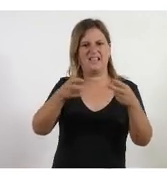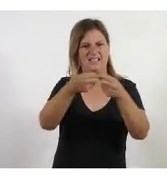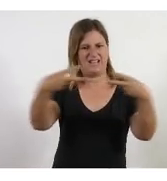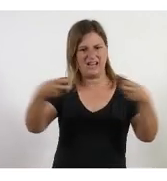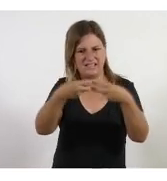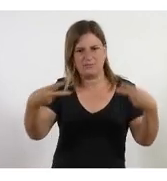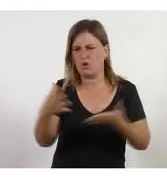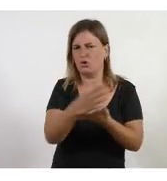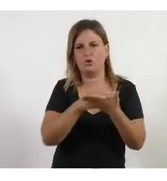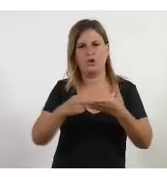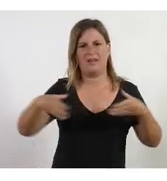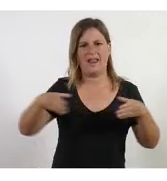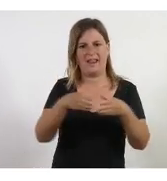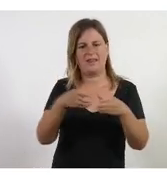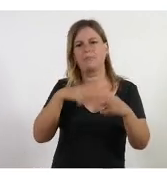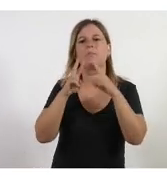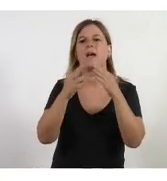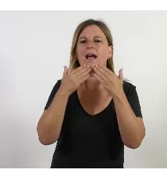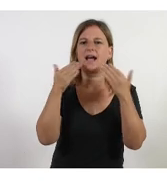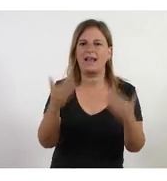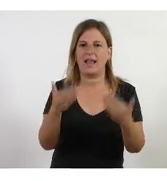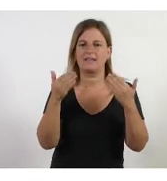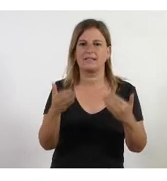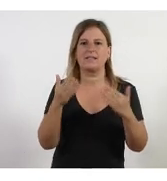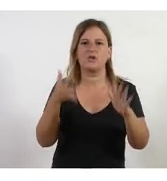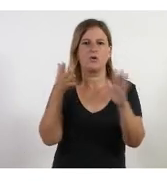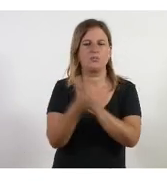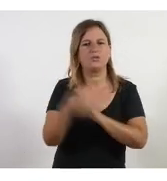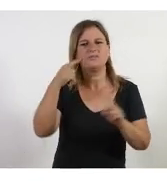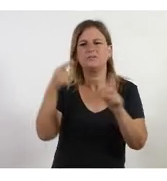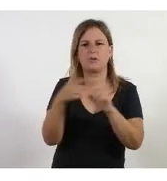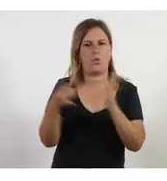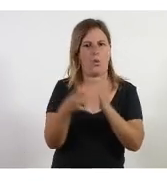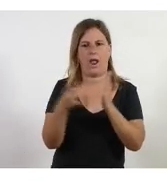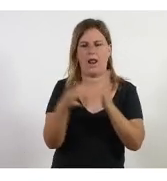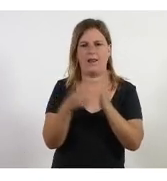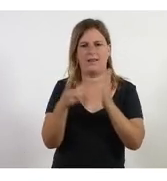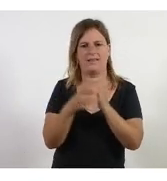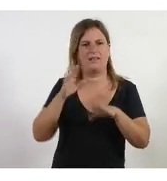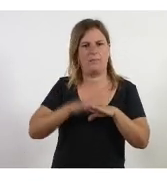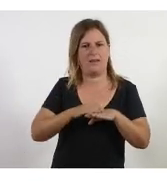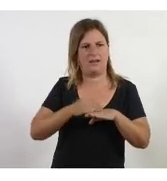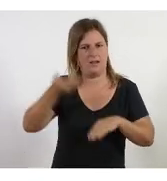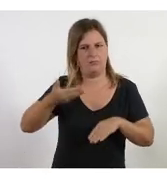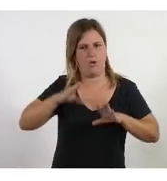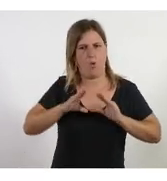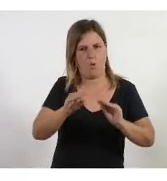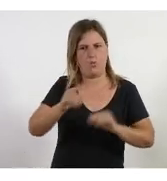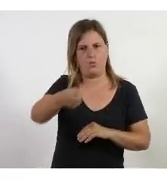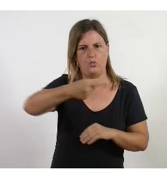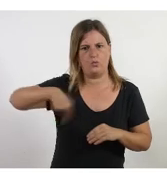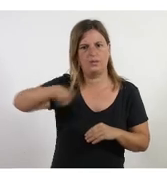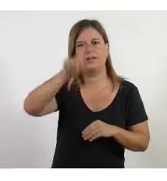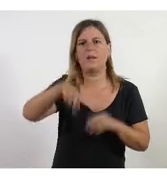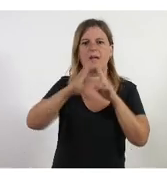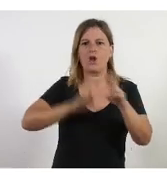tot l'equip, perquè per nosaltres l'objectiu era que fos de qualitat, que us servís, que us fos útil, i els comentaris que